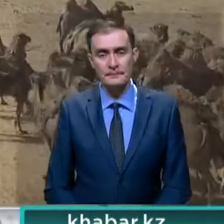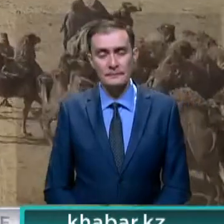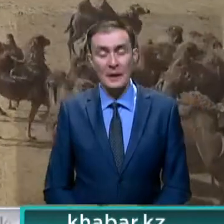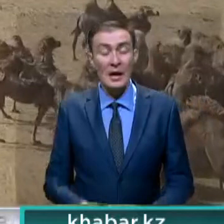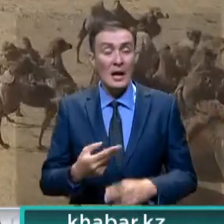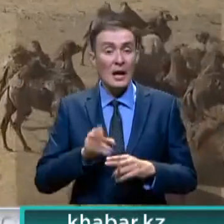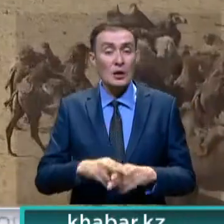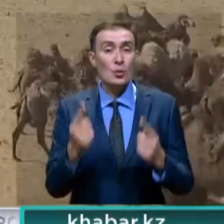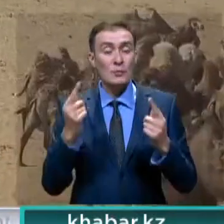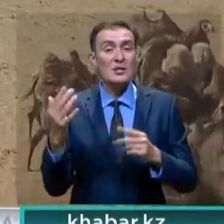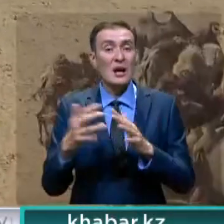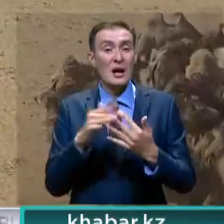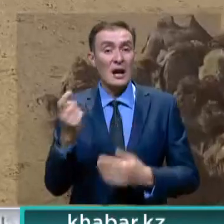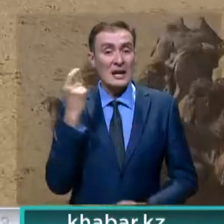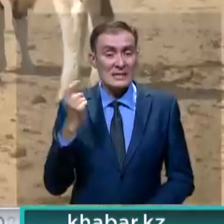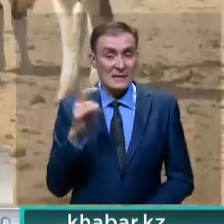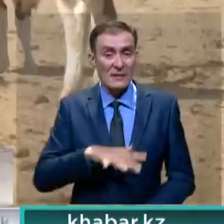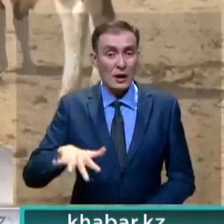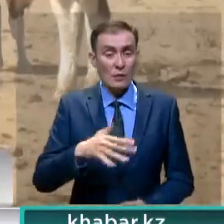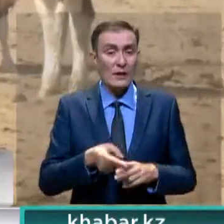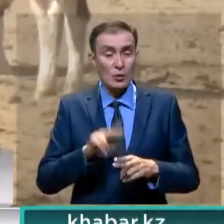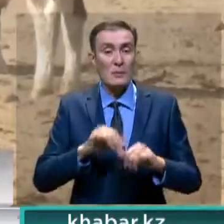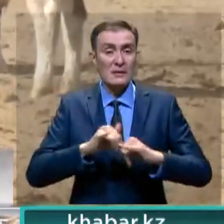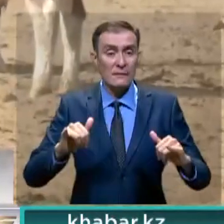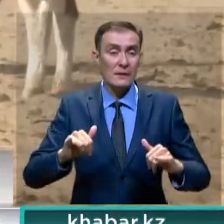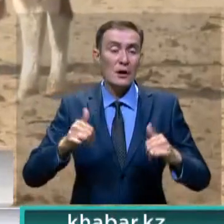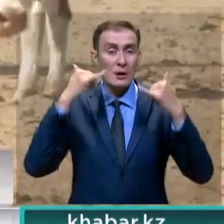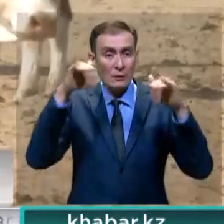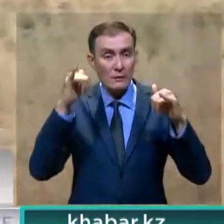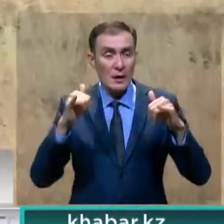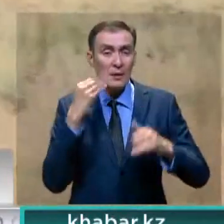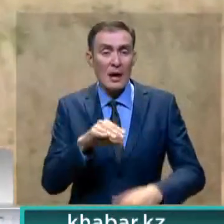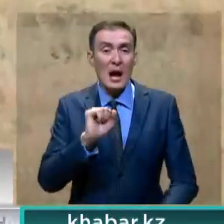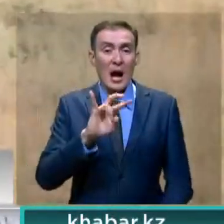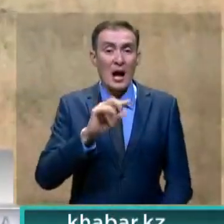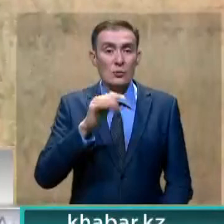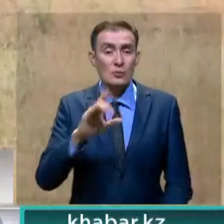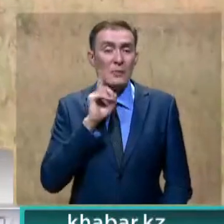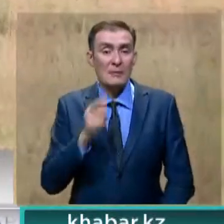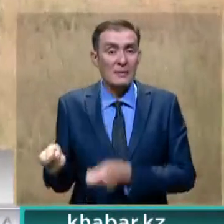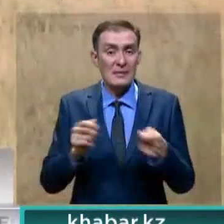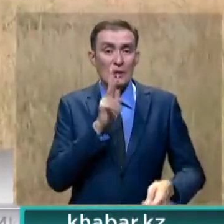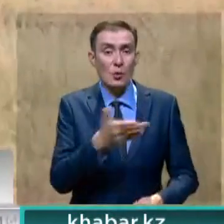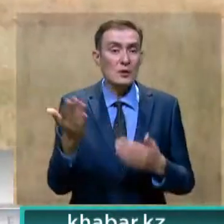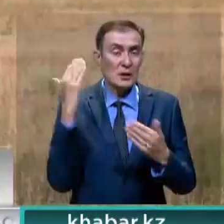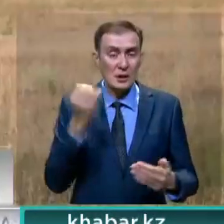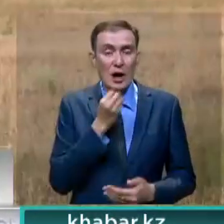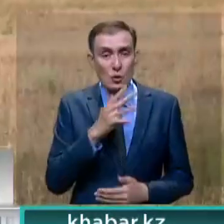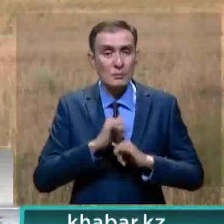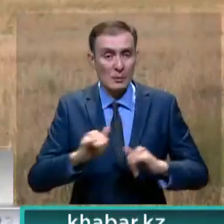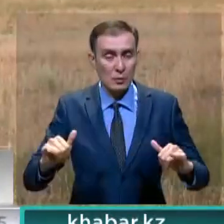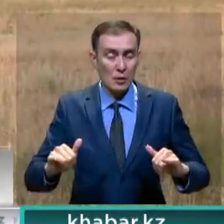Это одно из крупнейших хозяйств Кызылкагинского района, в котором разводят крупнорогатый скот породы ангус. Молодняк завезли три года назад, получают хороший